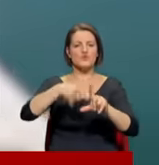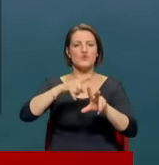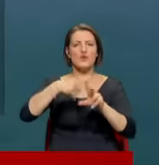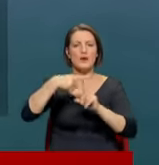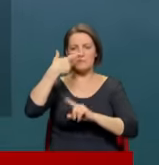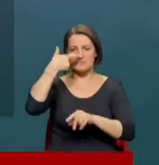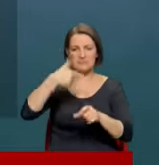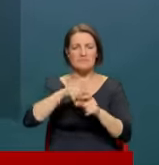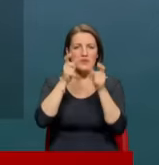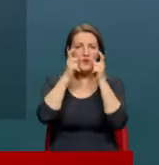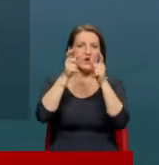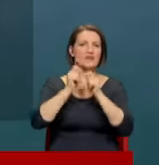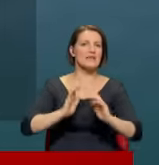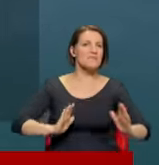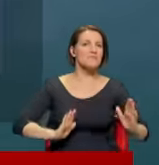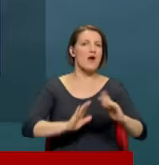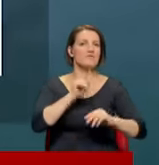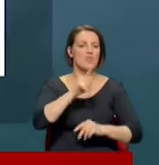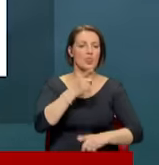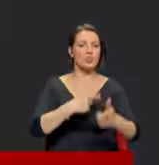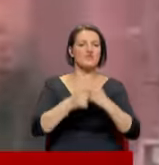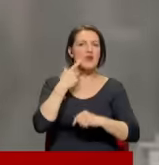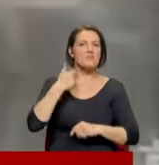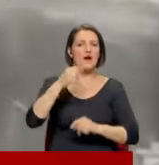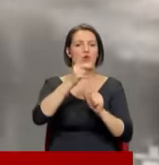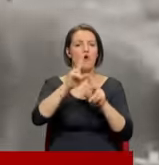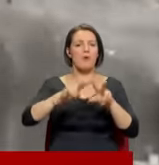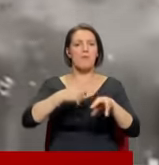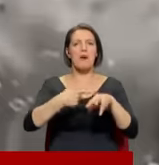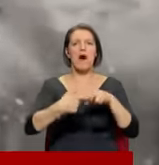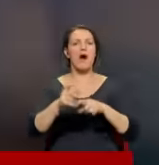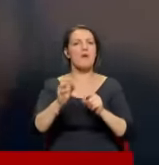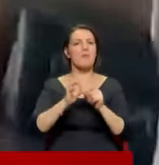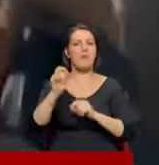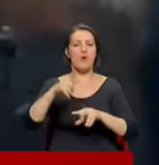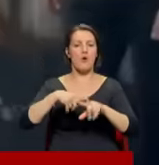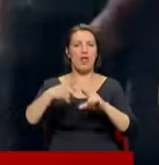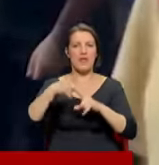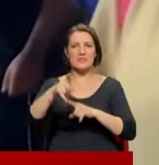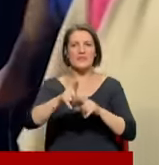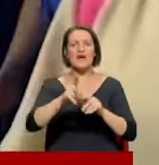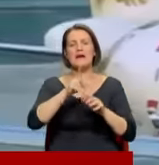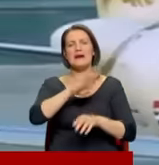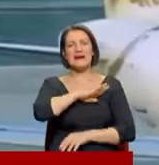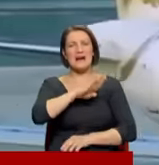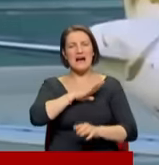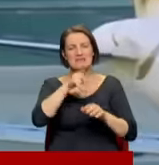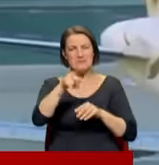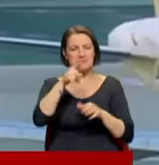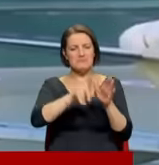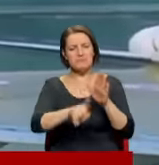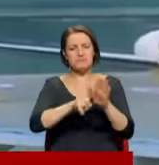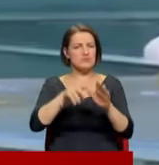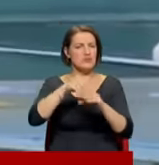yakıtına özellikle dikkat çeken muhalefete Ticaret Bakanı Ömer Bolat, Gazze katliamında kullanılmadı iftira yanıtı